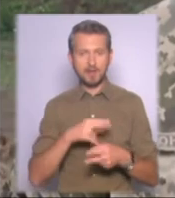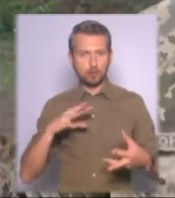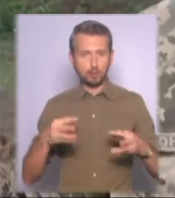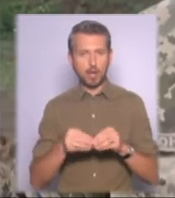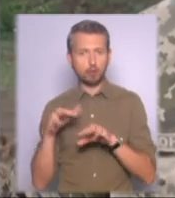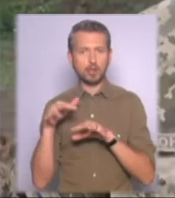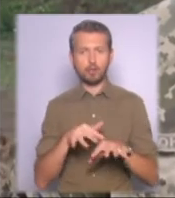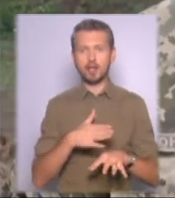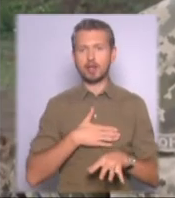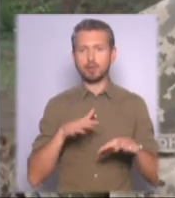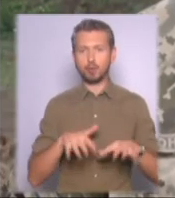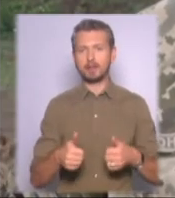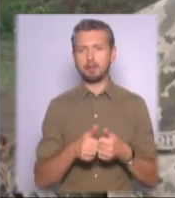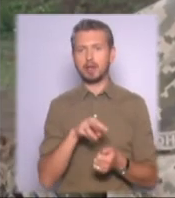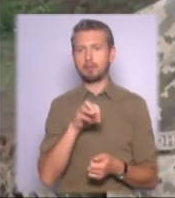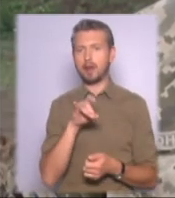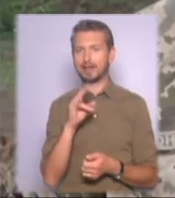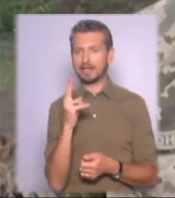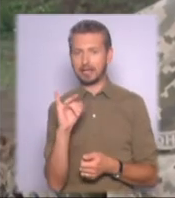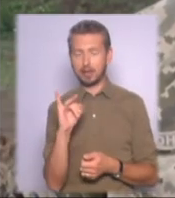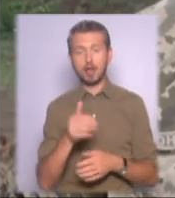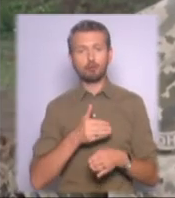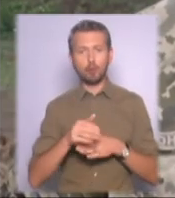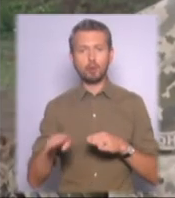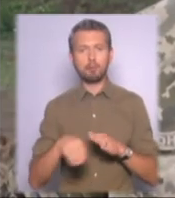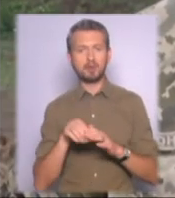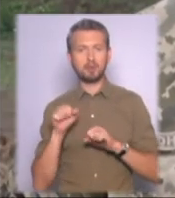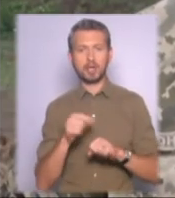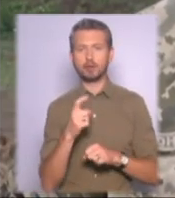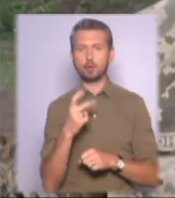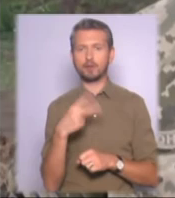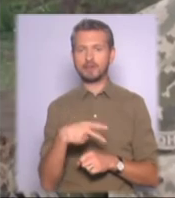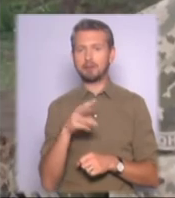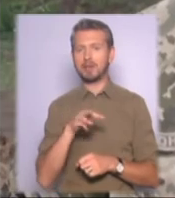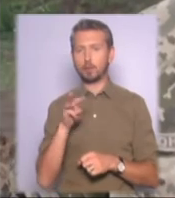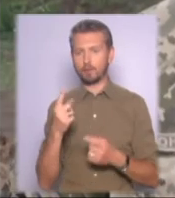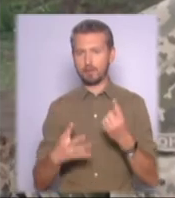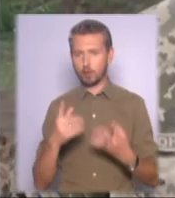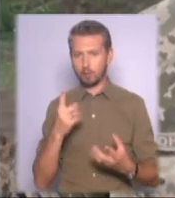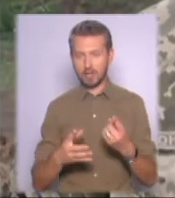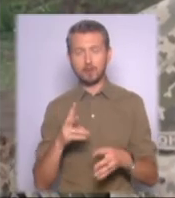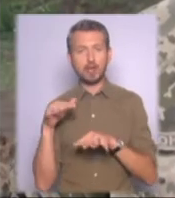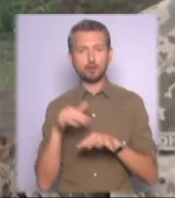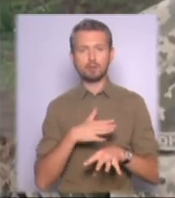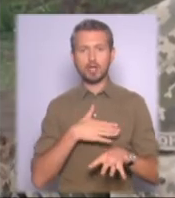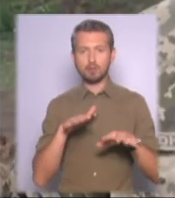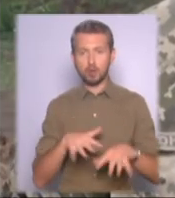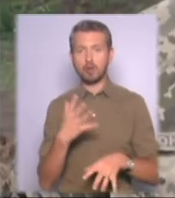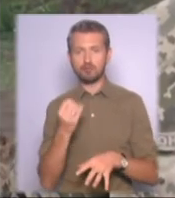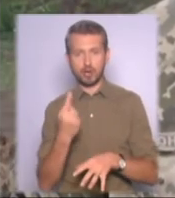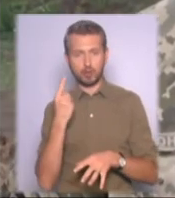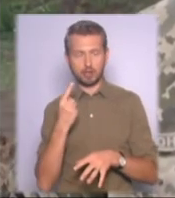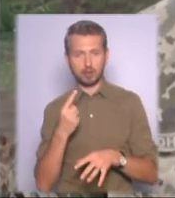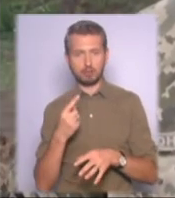атакувала наші позиції в районі Мар'їнки. Згодом під прикриттям 120-мм мінометів на штурм наших позицій пішло ще одне